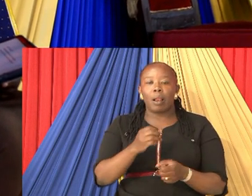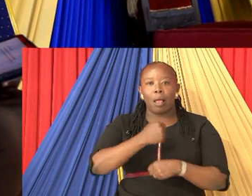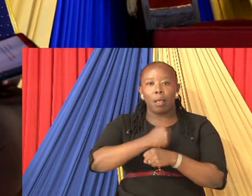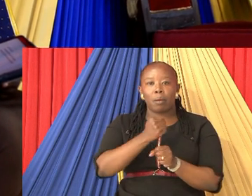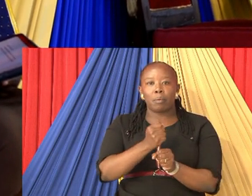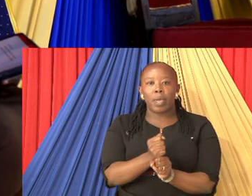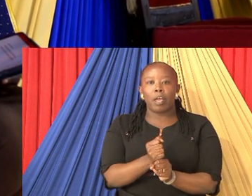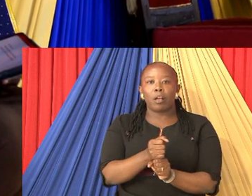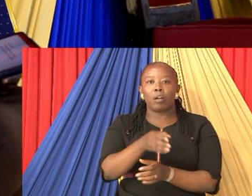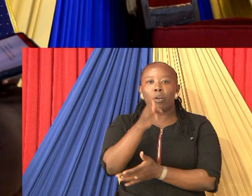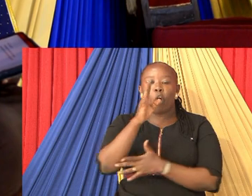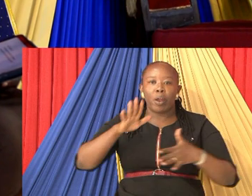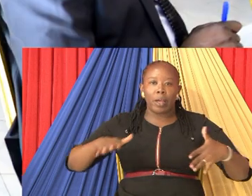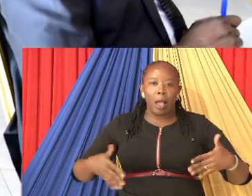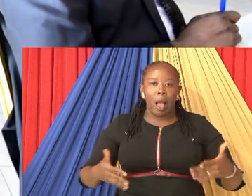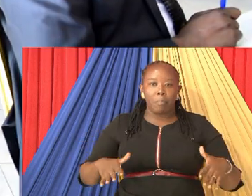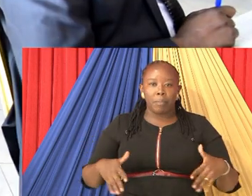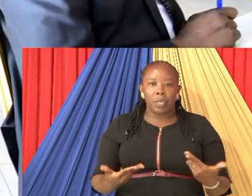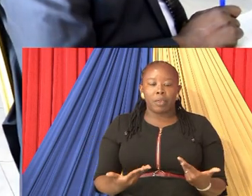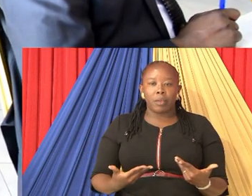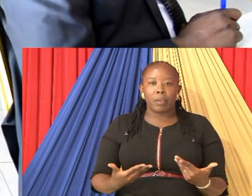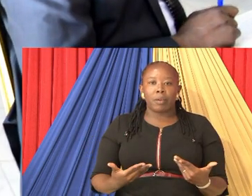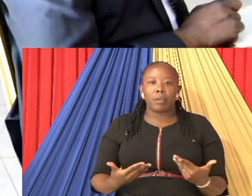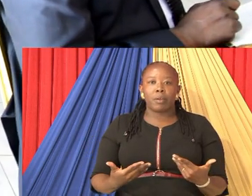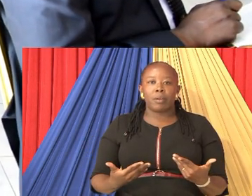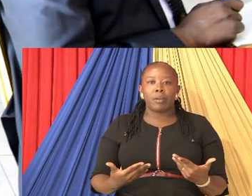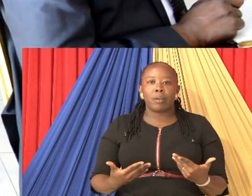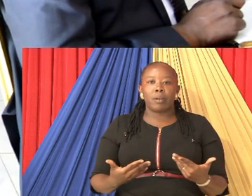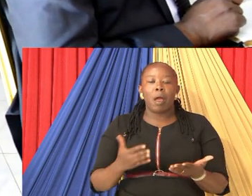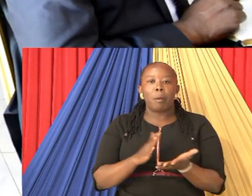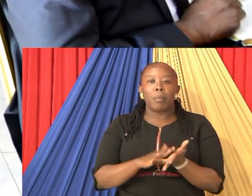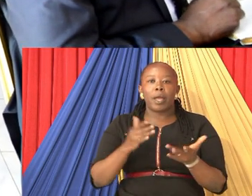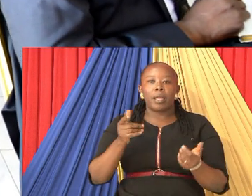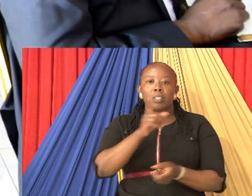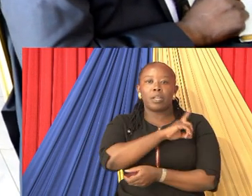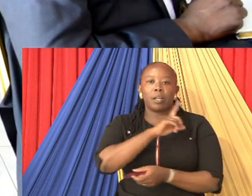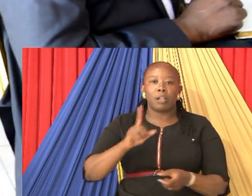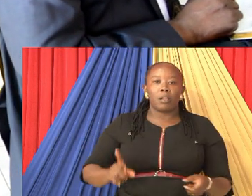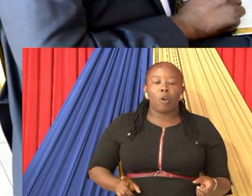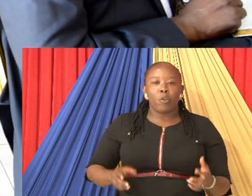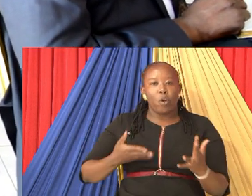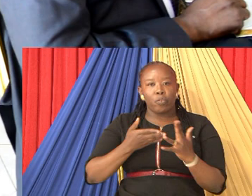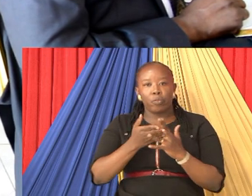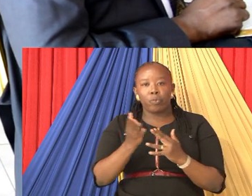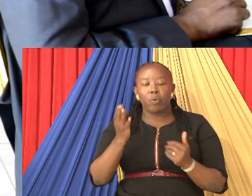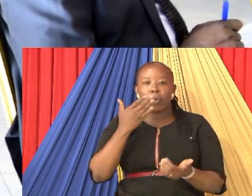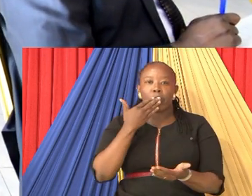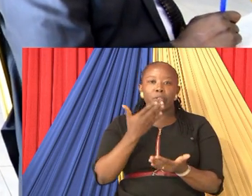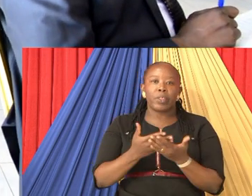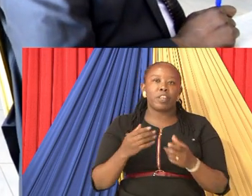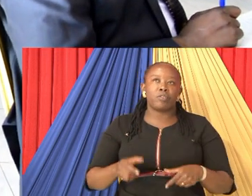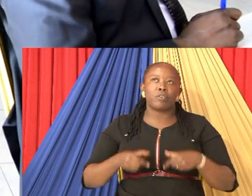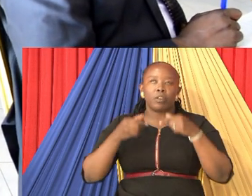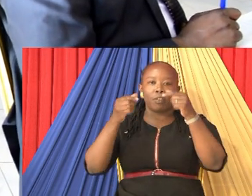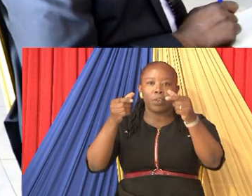pembe kwa kwato. Magnifying God through thanksgiving. Jambo lingine la